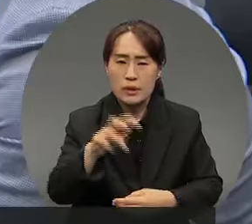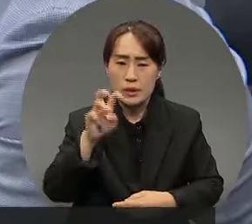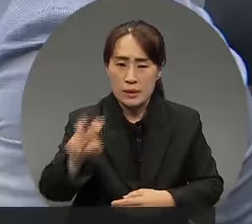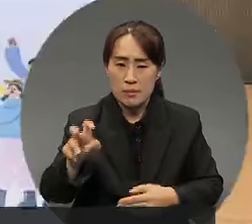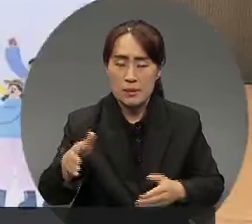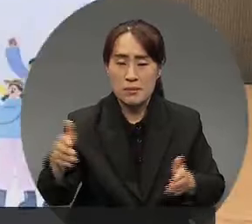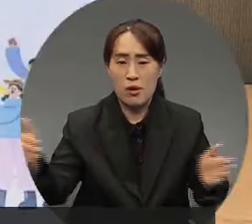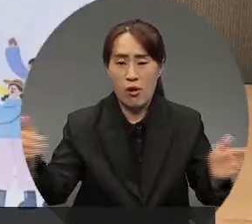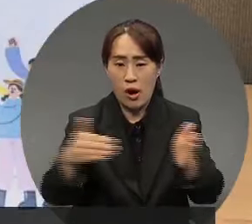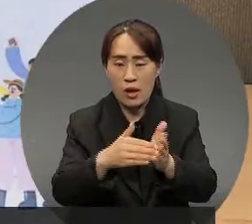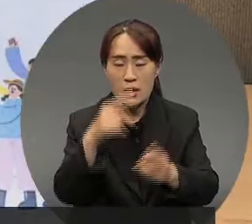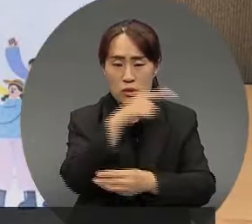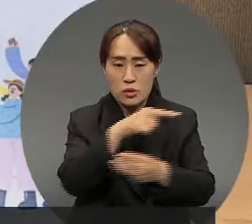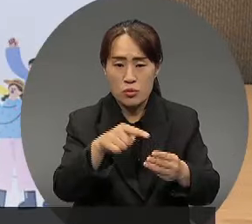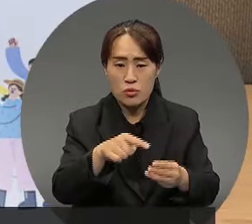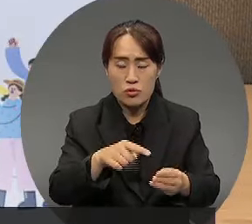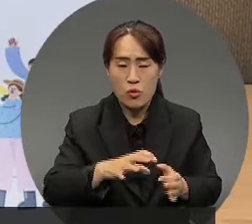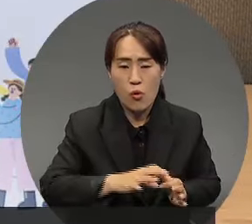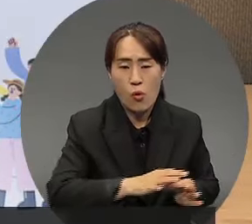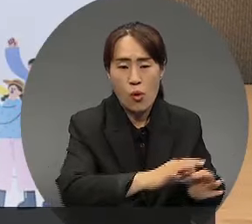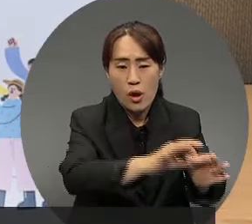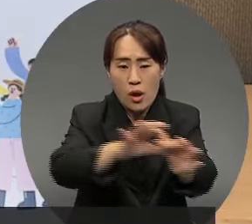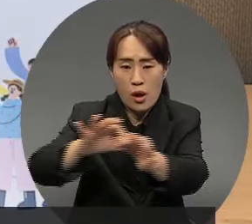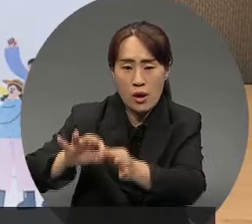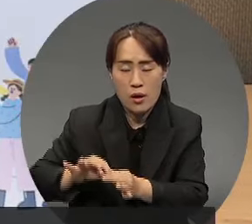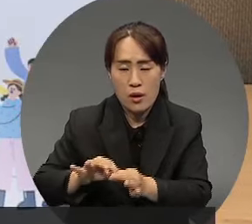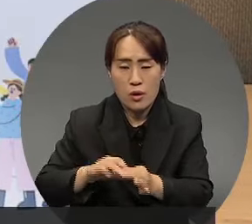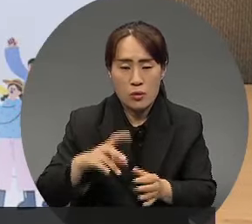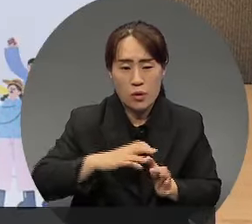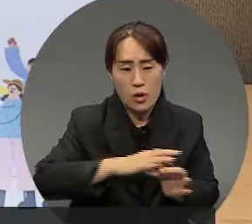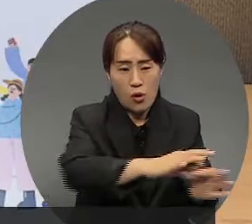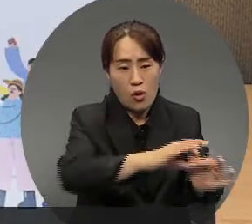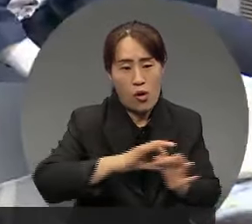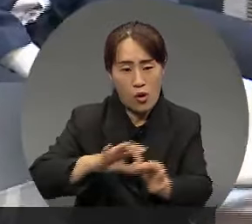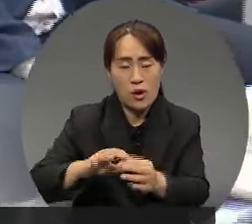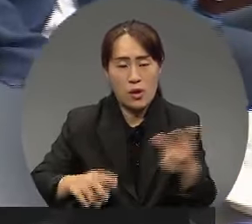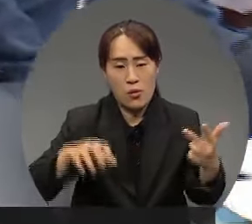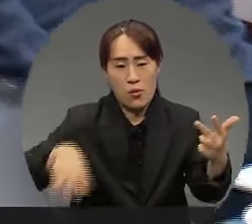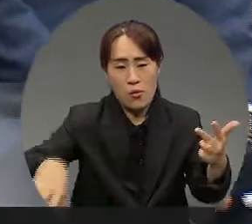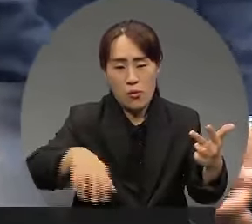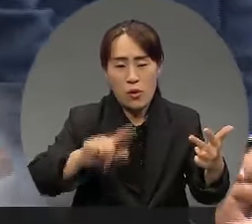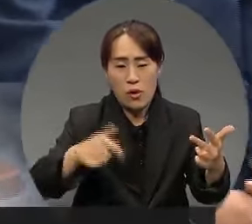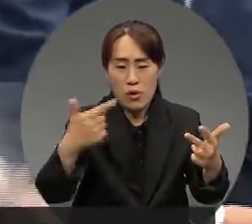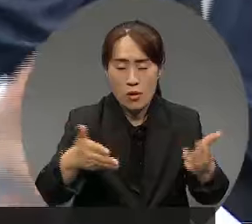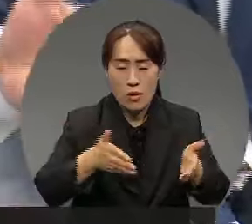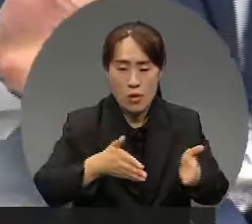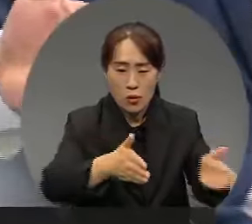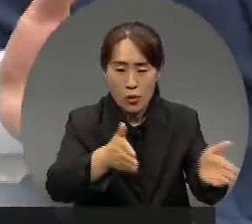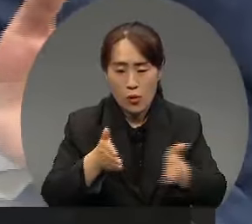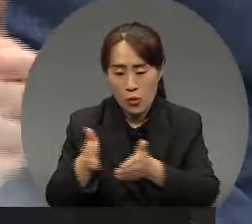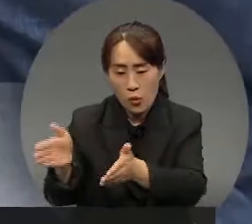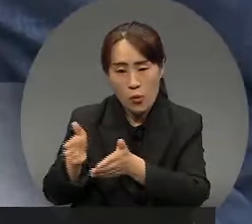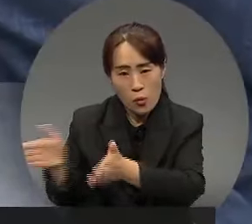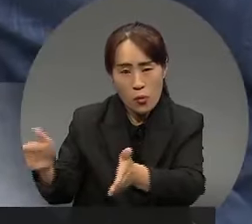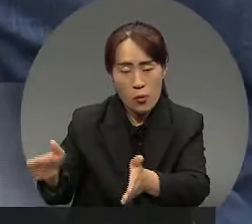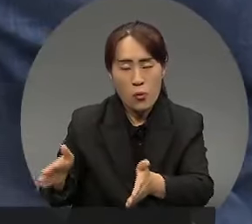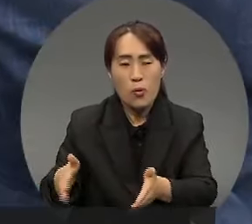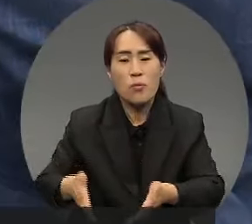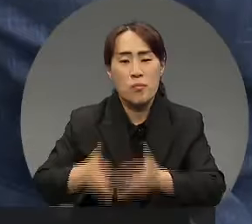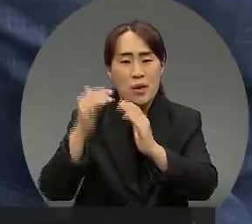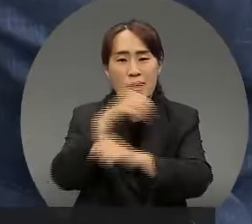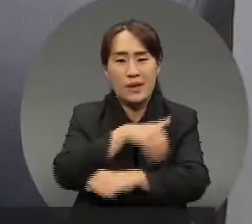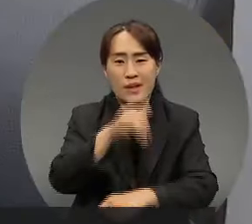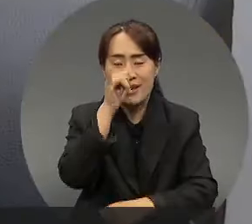2030년까지 청주 외곽과 주변지역으로 뻗어나가는 개축 16개의 방사형 도망을고